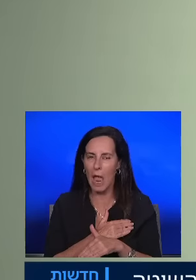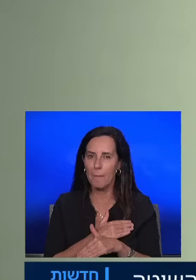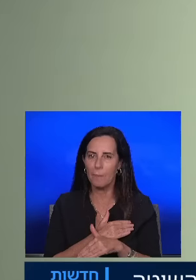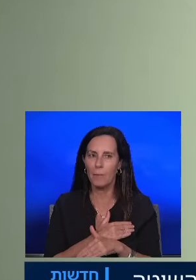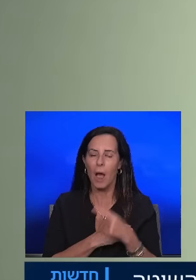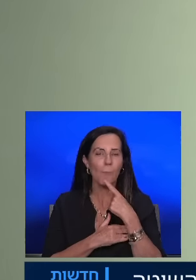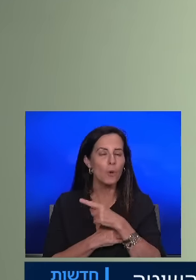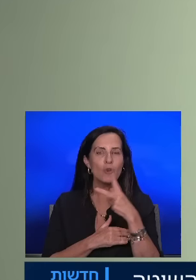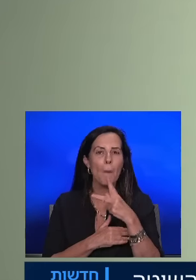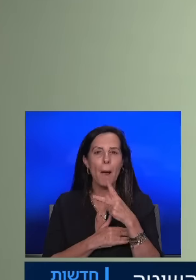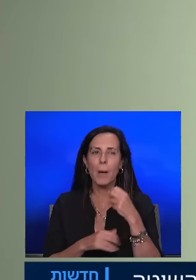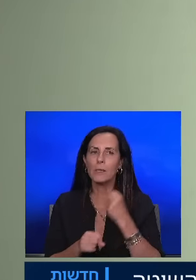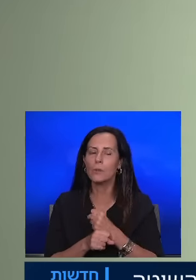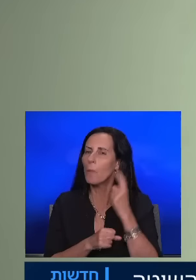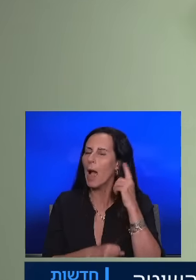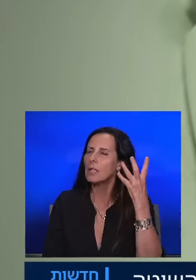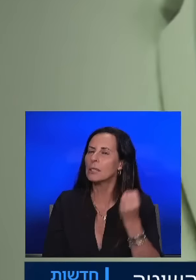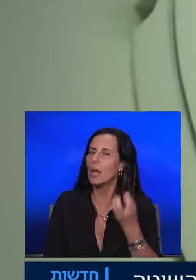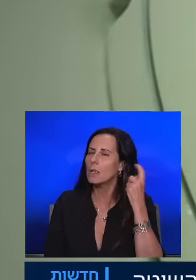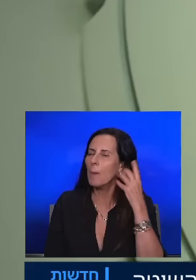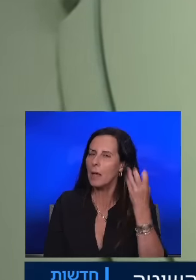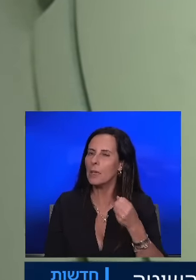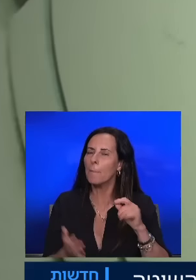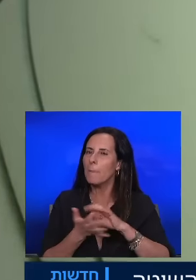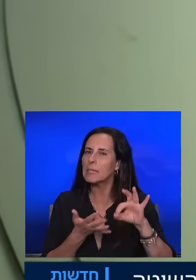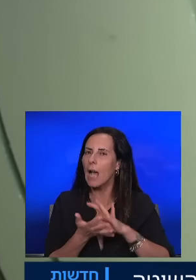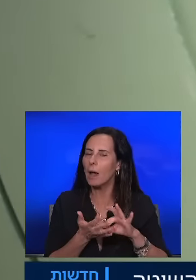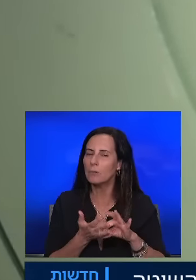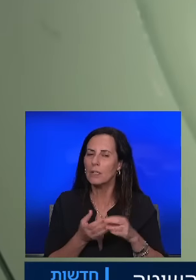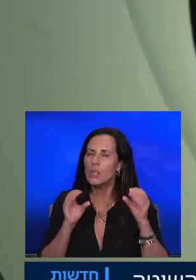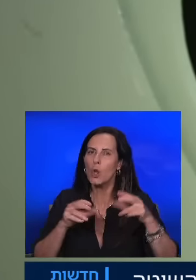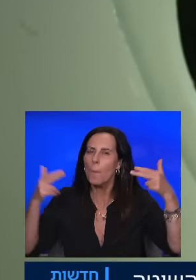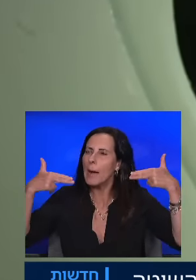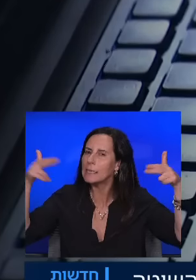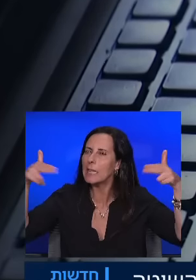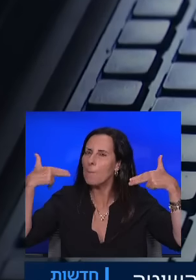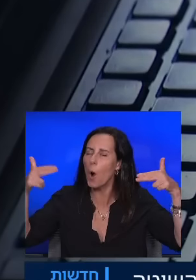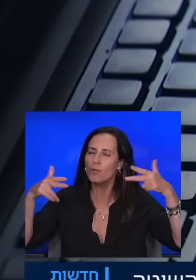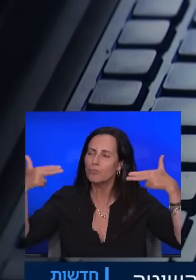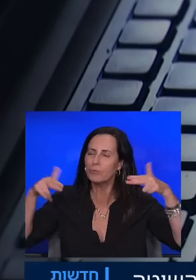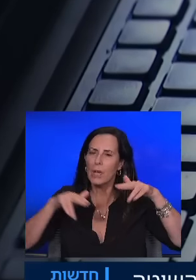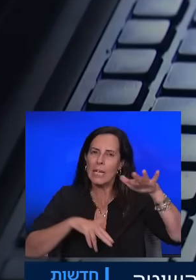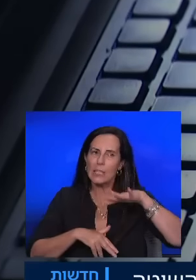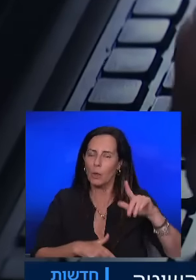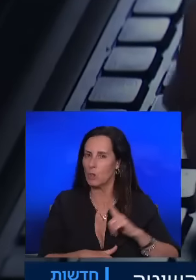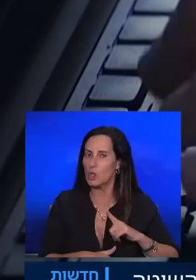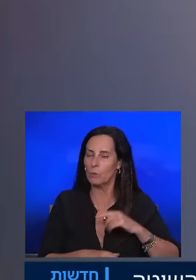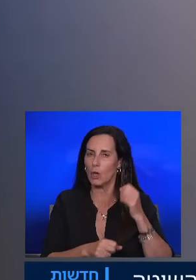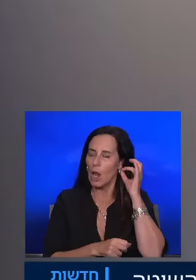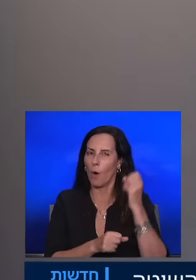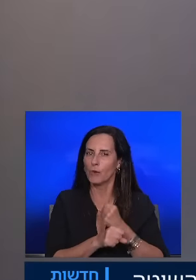טענו שפאפה התקינו מכשירי האזנה במשרדם המשותף, השתילו מצלמות נסתרות שצילמו אזורים אינטימיים של